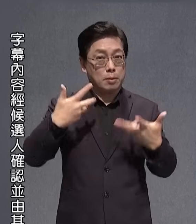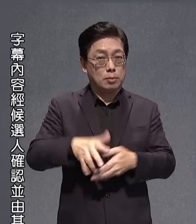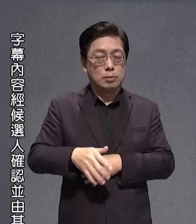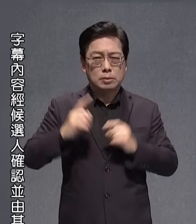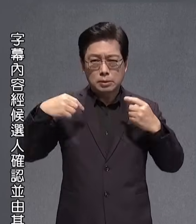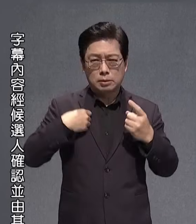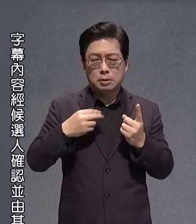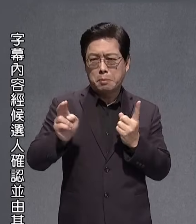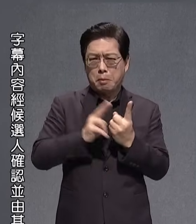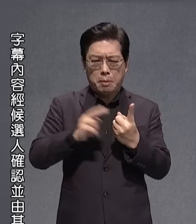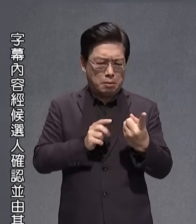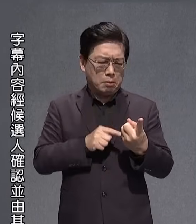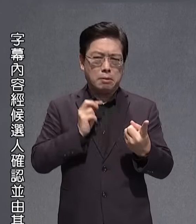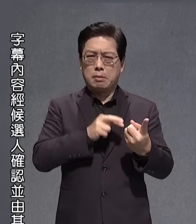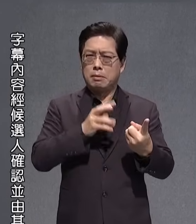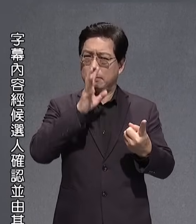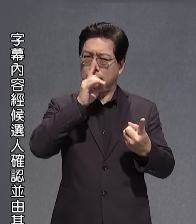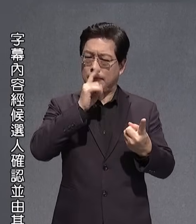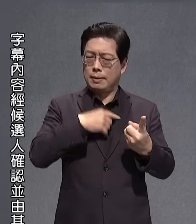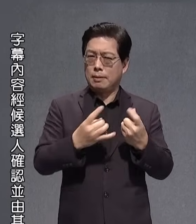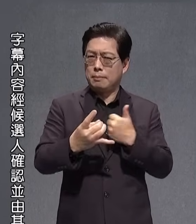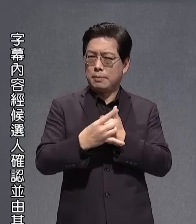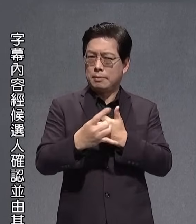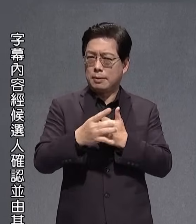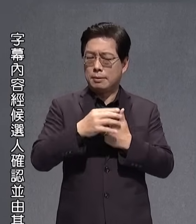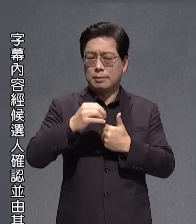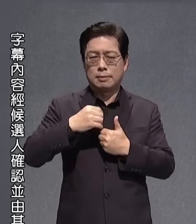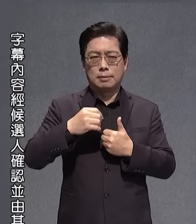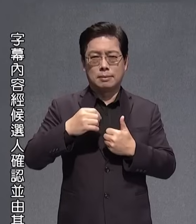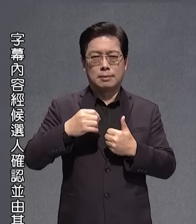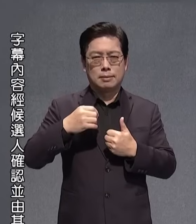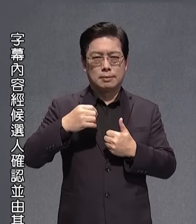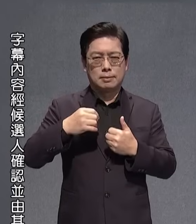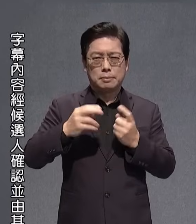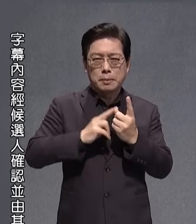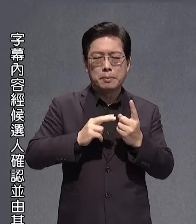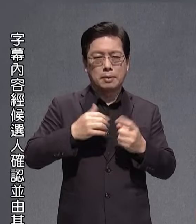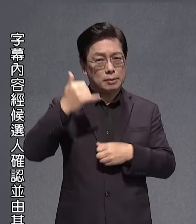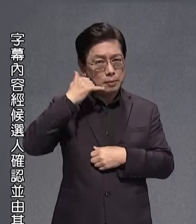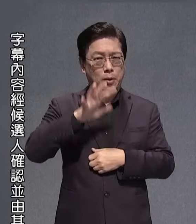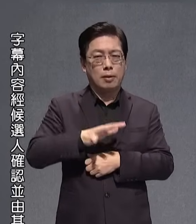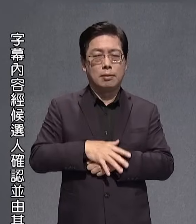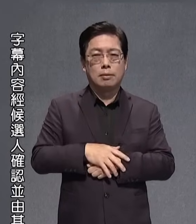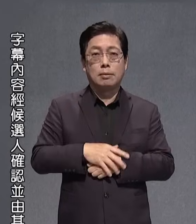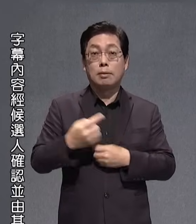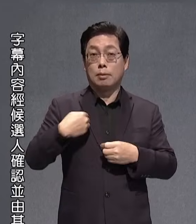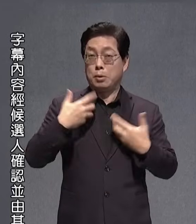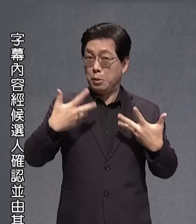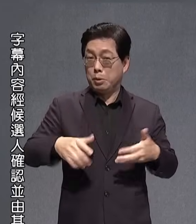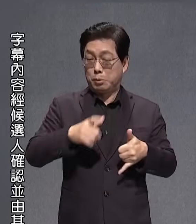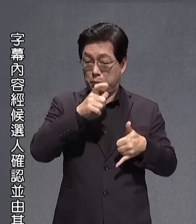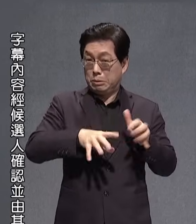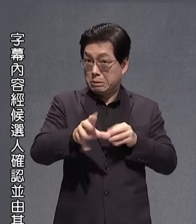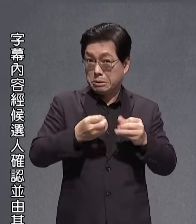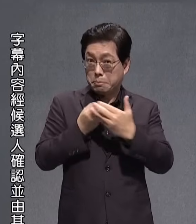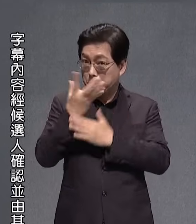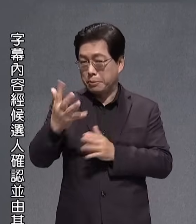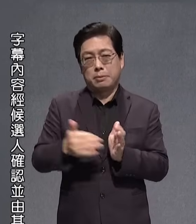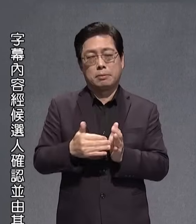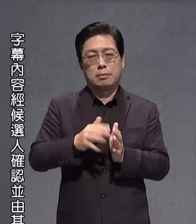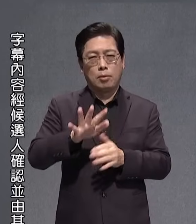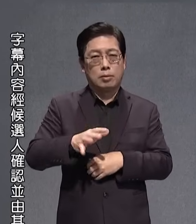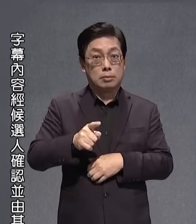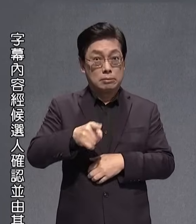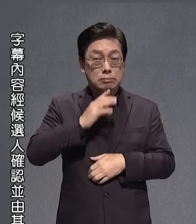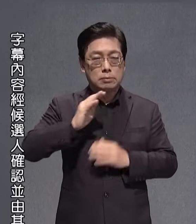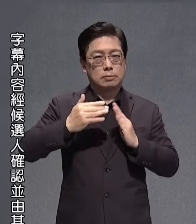都会不断的接到诈骗的简讯电话。我相信，因为有很多的个资流露出去了，所以这是一个